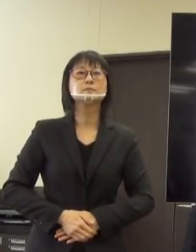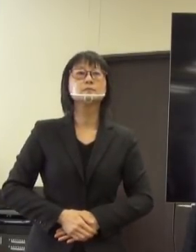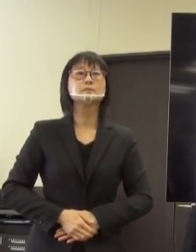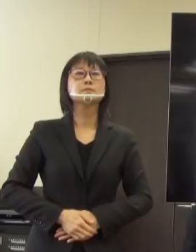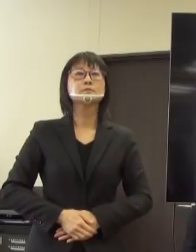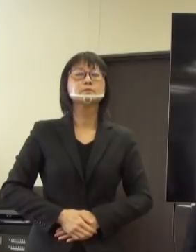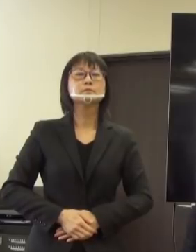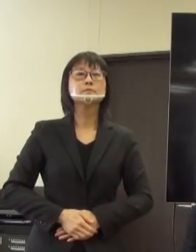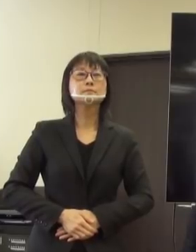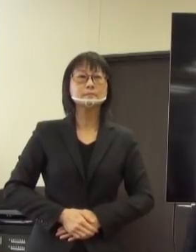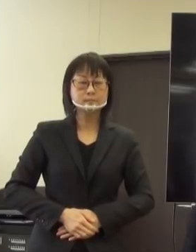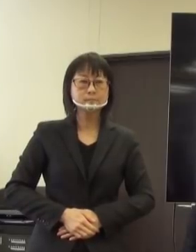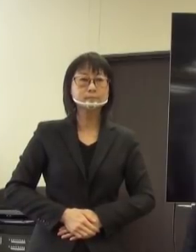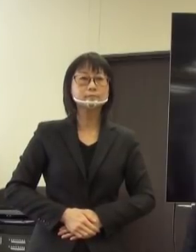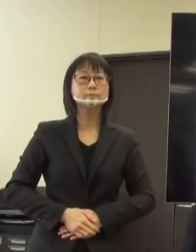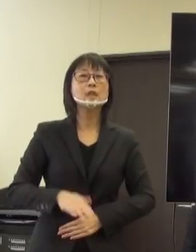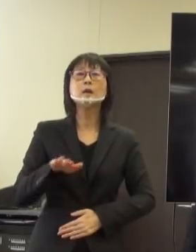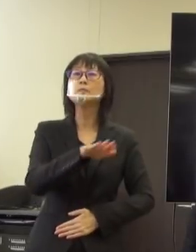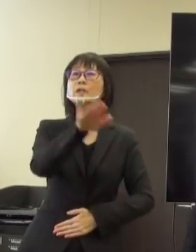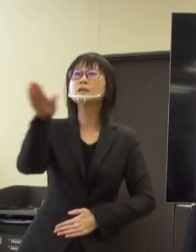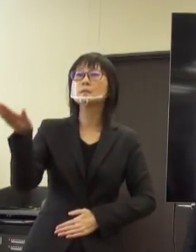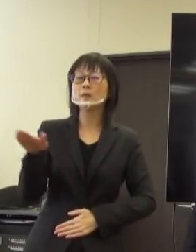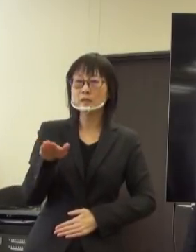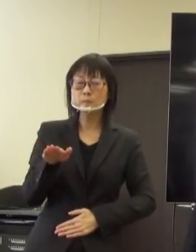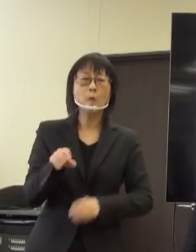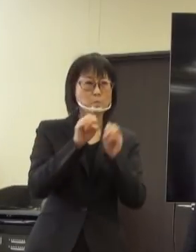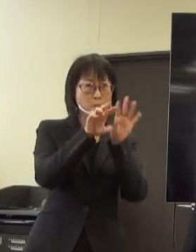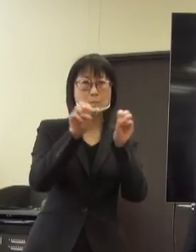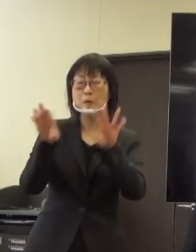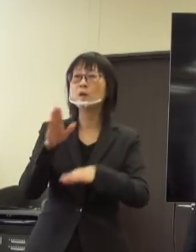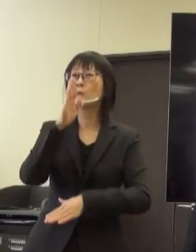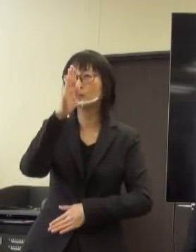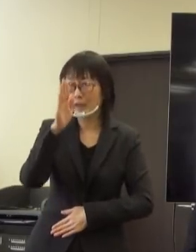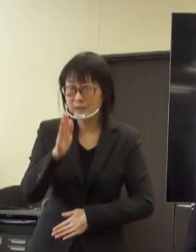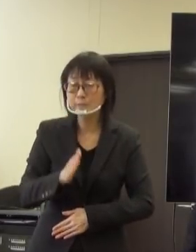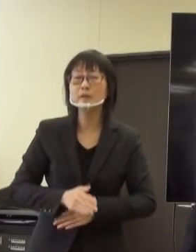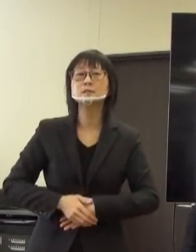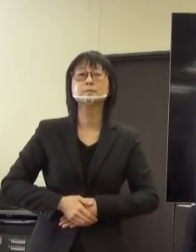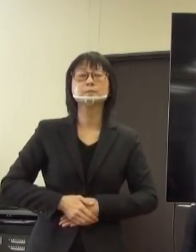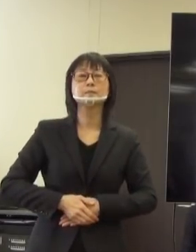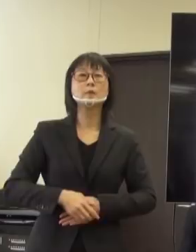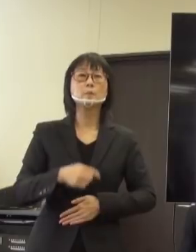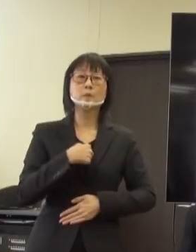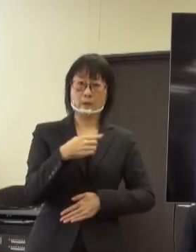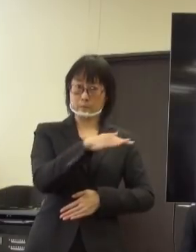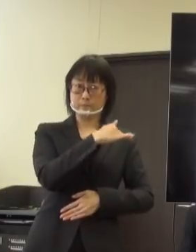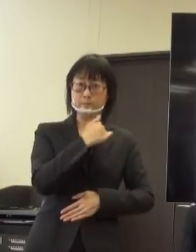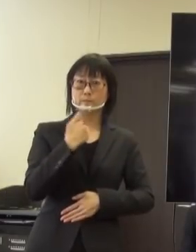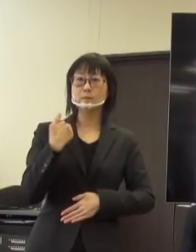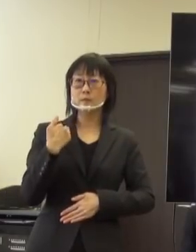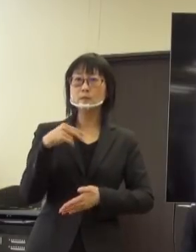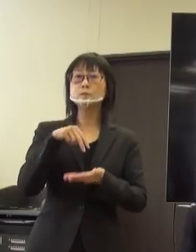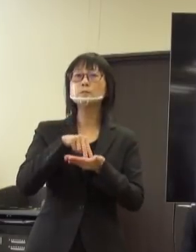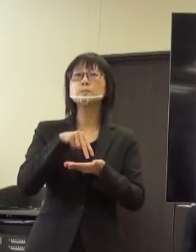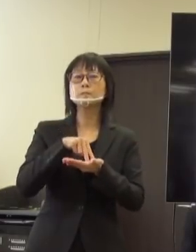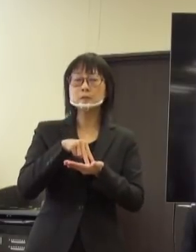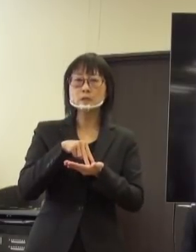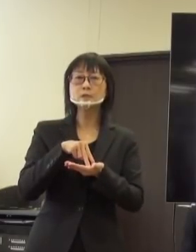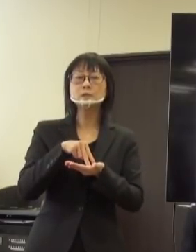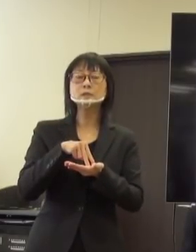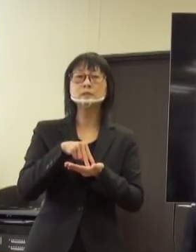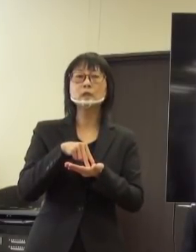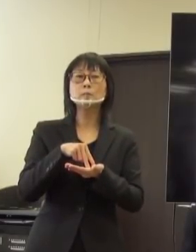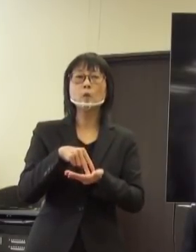ですねぜひメディアの皆さんにもお願いするし、我々も、メディアを使って、まあ、市とし